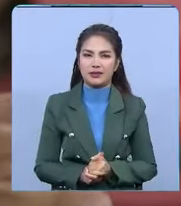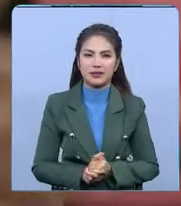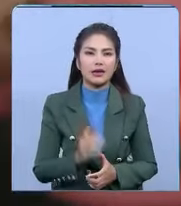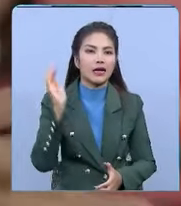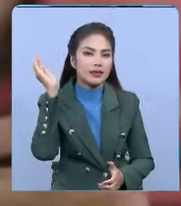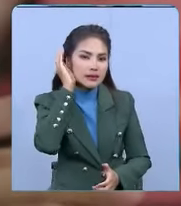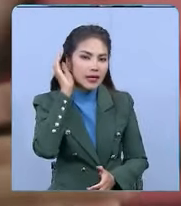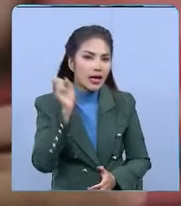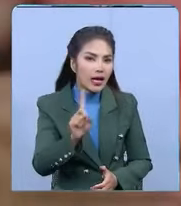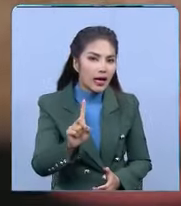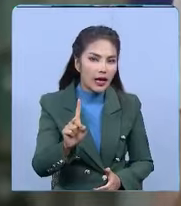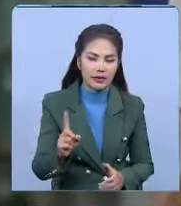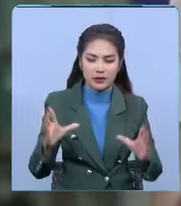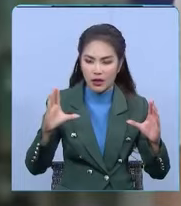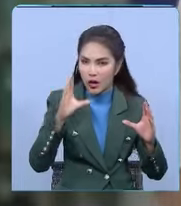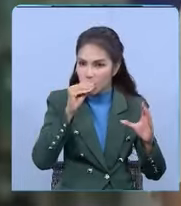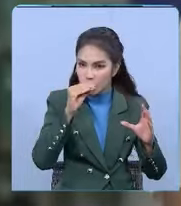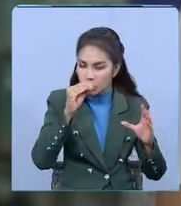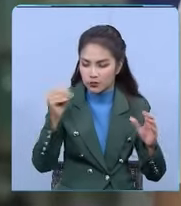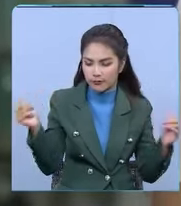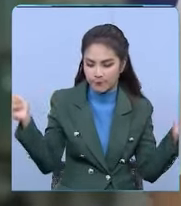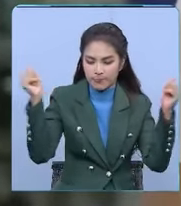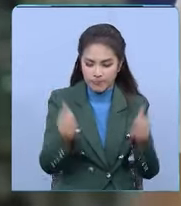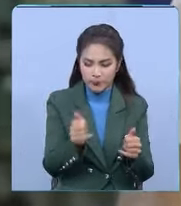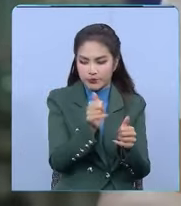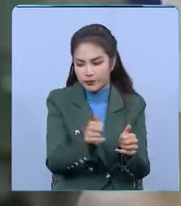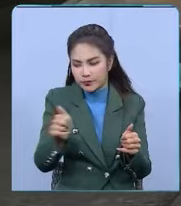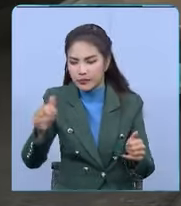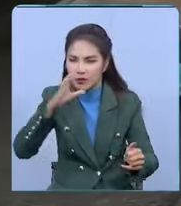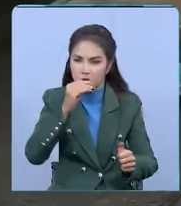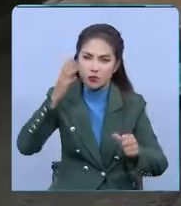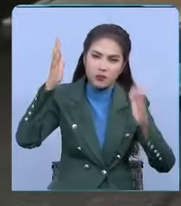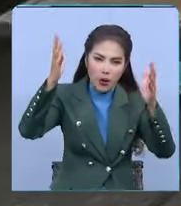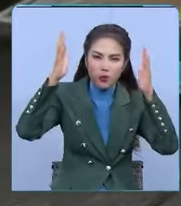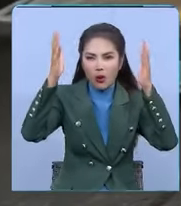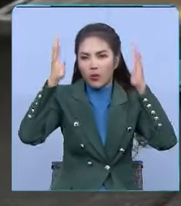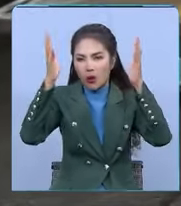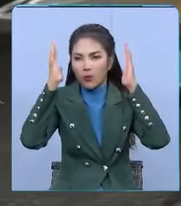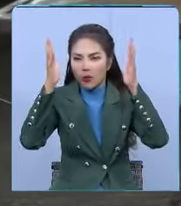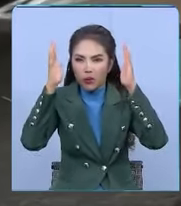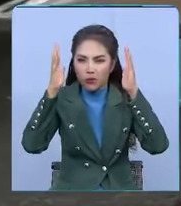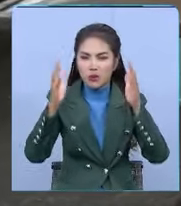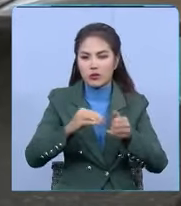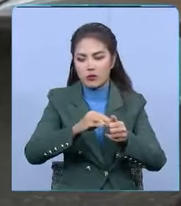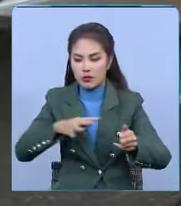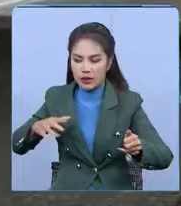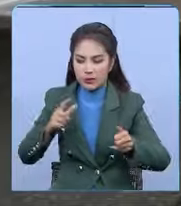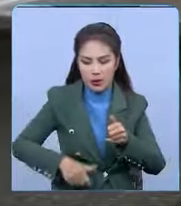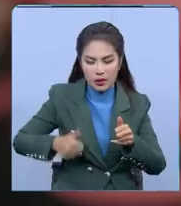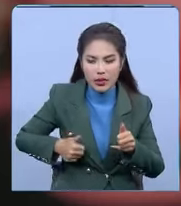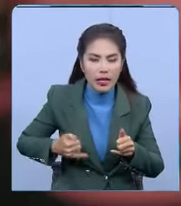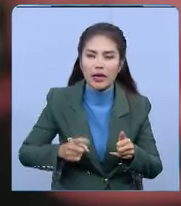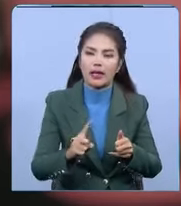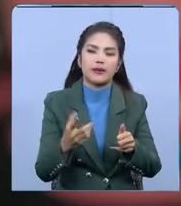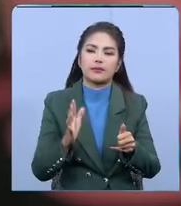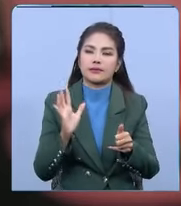ป็นสิ่งที่ชี้วัดว่าคนที่ดีเบตเก่งหรือพูดเก่งเนี่ยจะเป็นผู้นำที่ดีได้เพราะอะไรครับอยากจะให้ขยายความ ก็การดีเบ